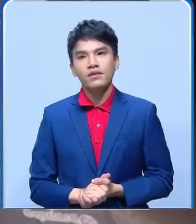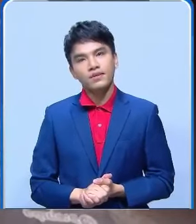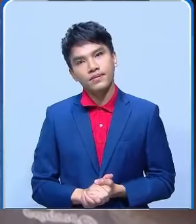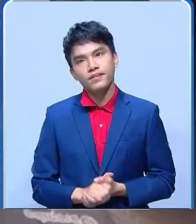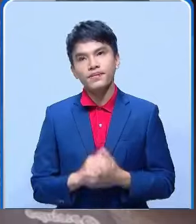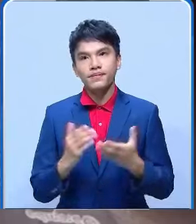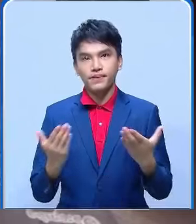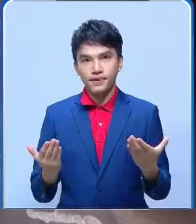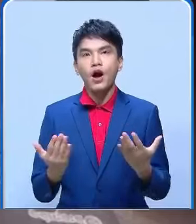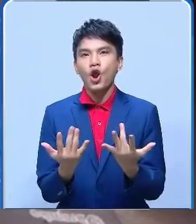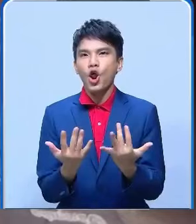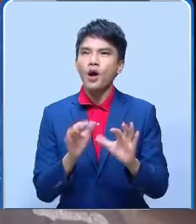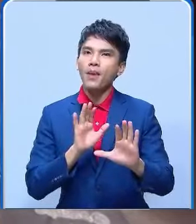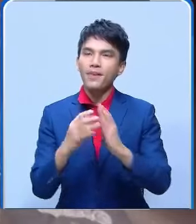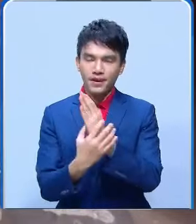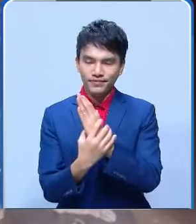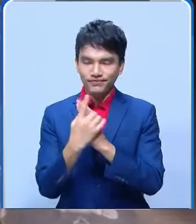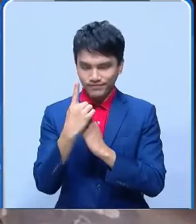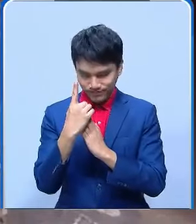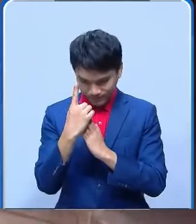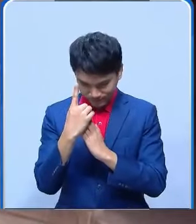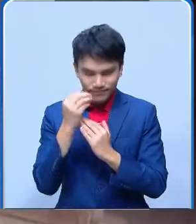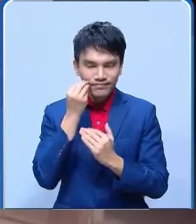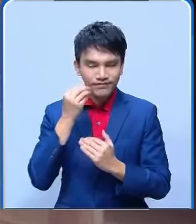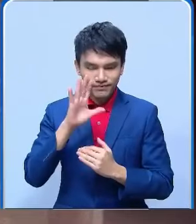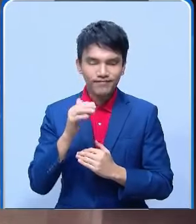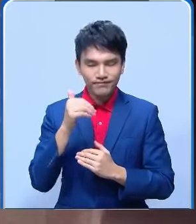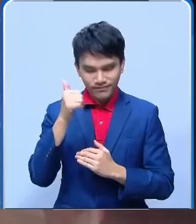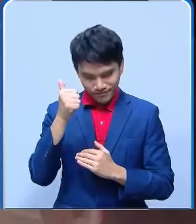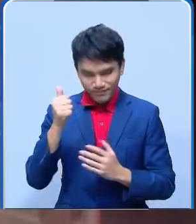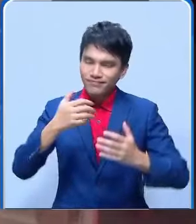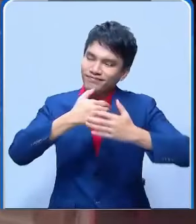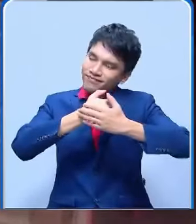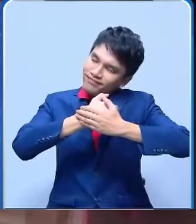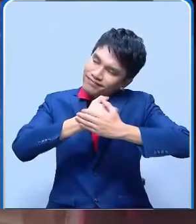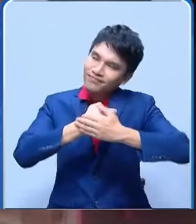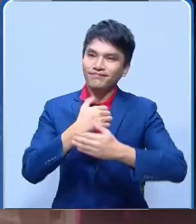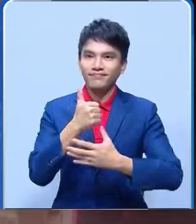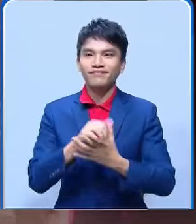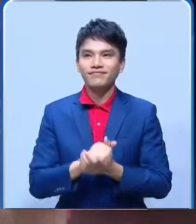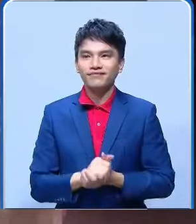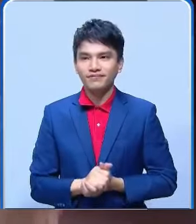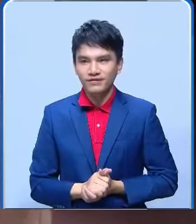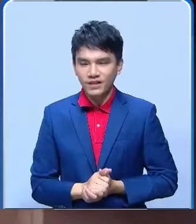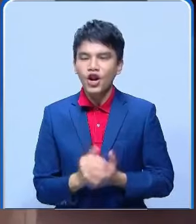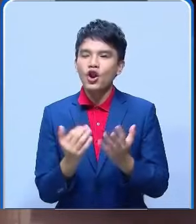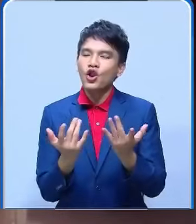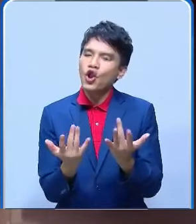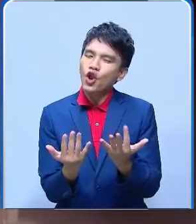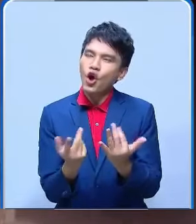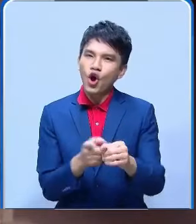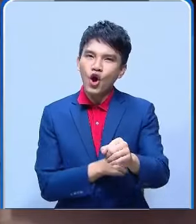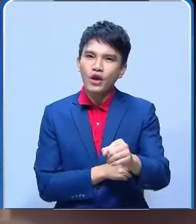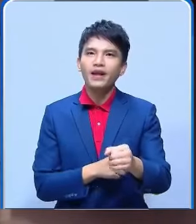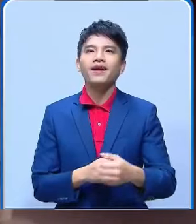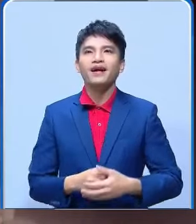ก็น่าจะรออีกประมาณสัปดาห์หนึ่งนะคะน่าจะได้กอดกันละนะคะ จัดที่นอนรอแล้วชุดของลูก